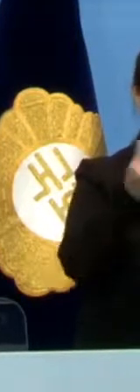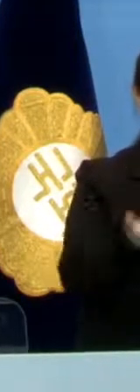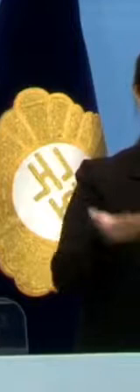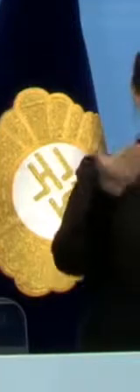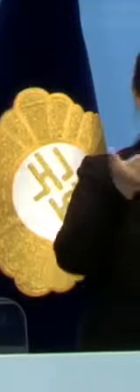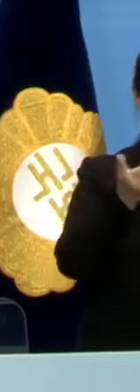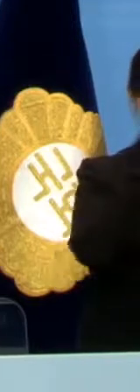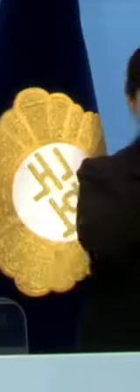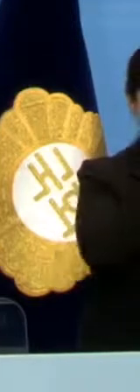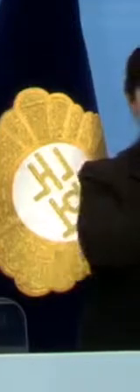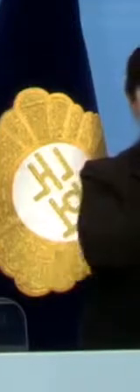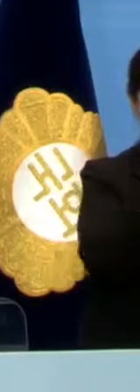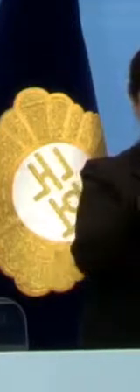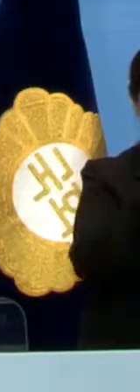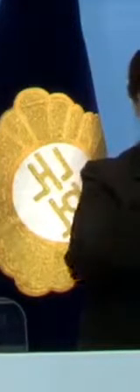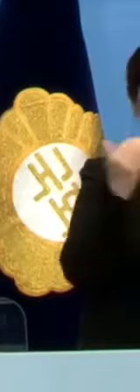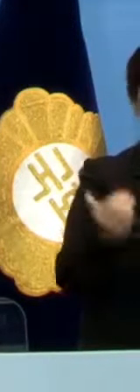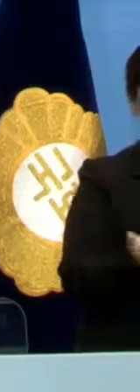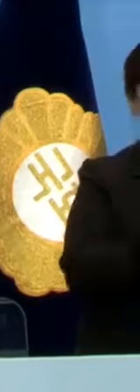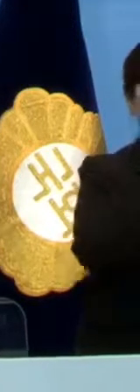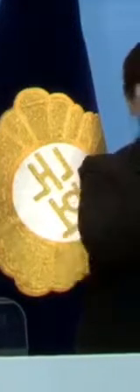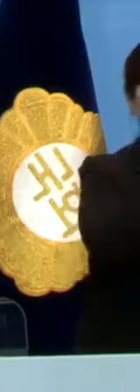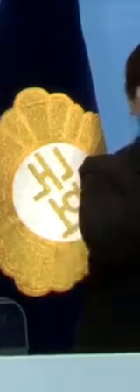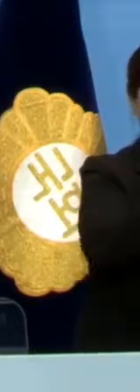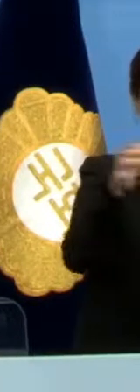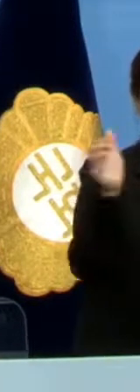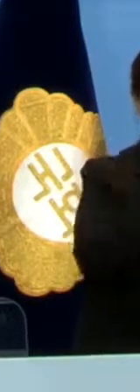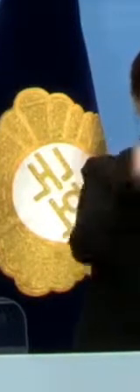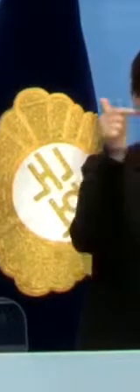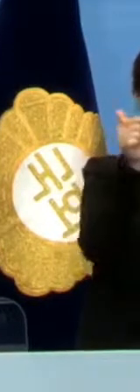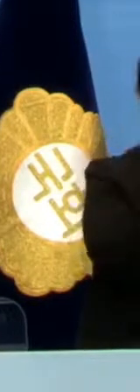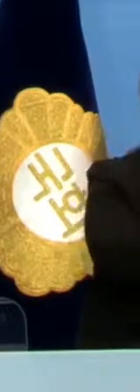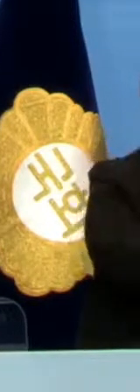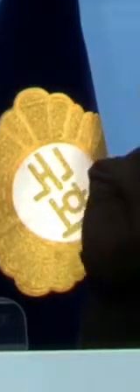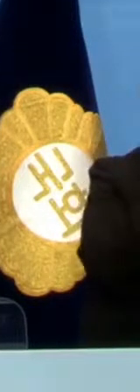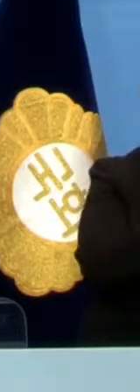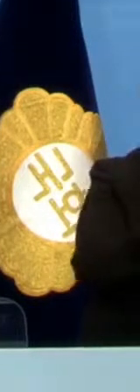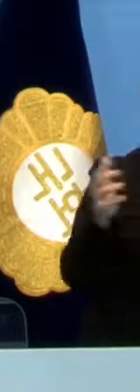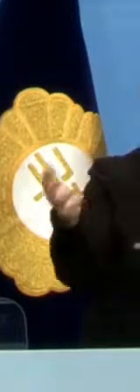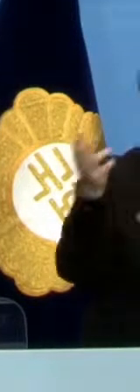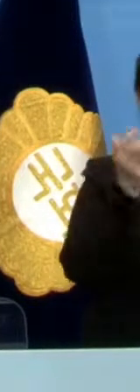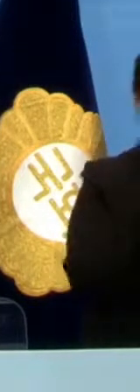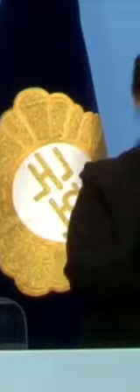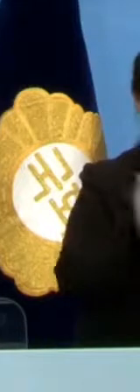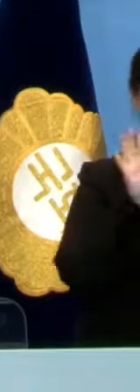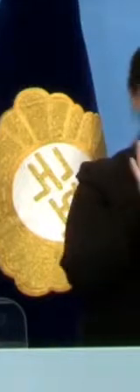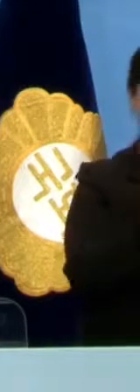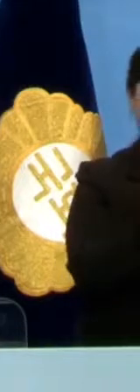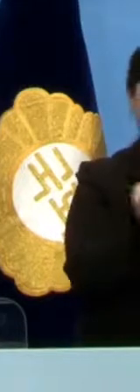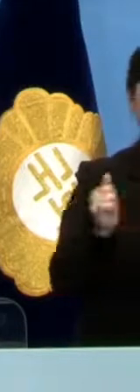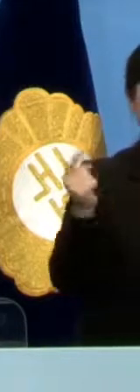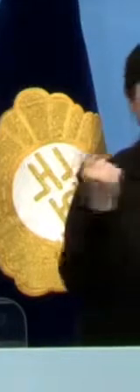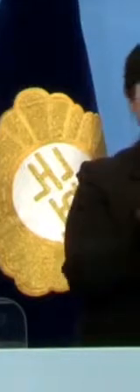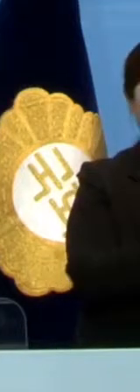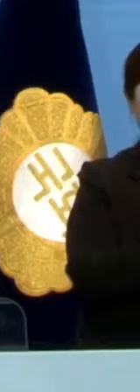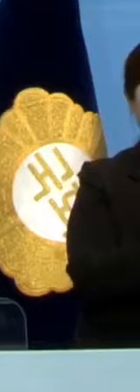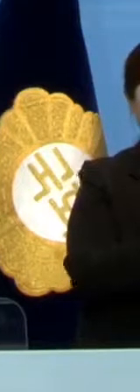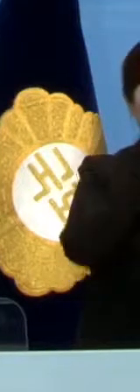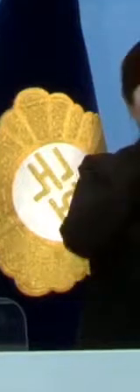때문에 최대한 좀 인원을 줄여서 저희들만 대표적으로 나왔고요. 구정을 앞두고는